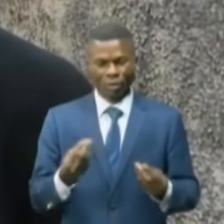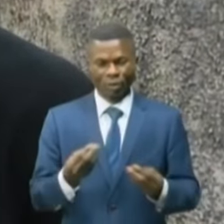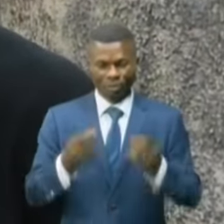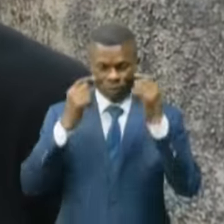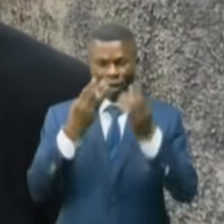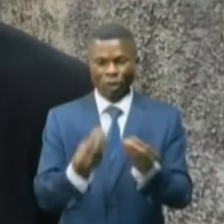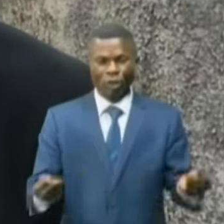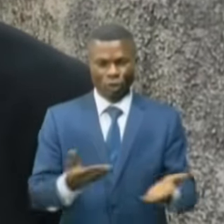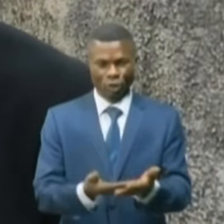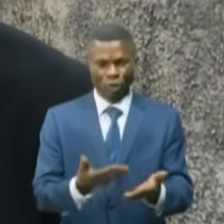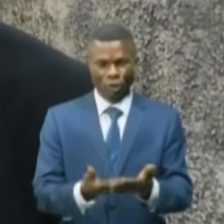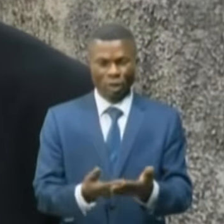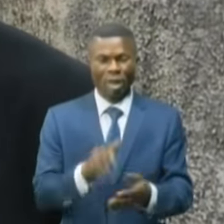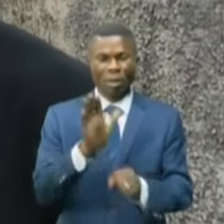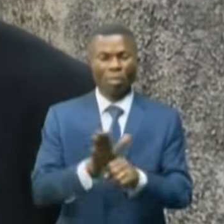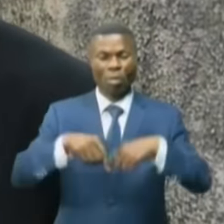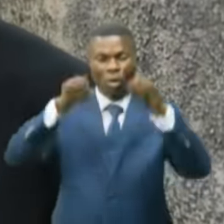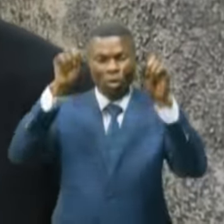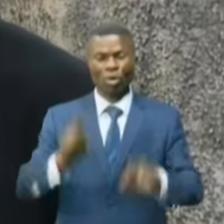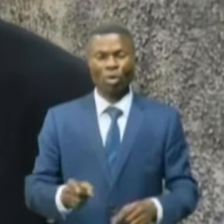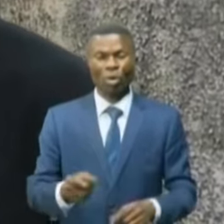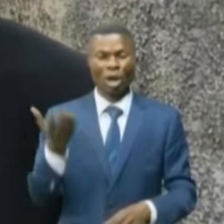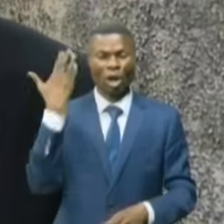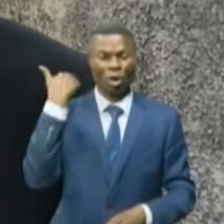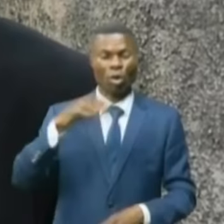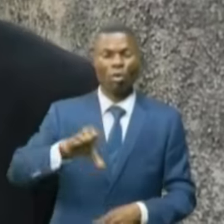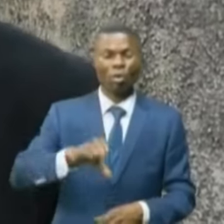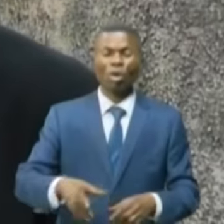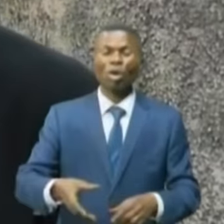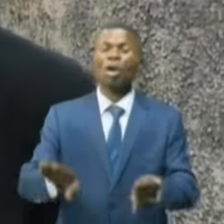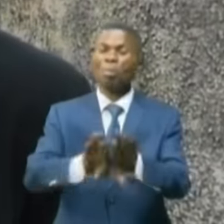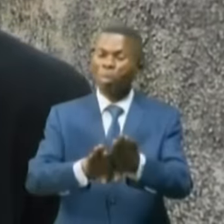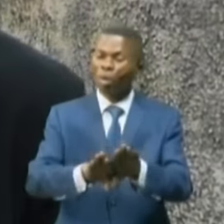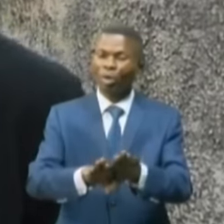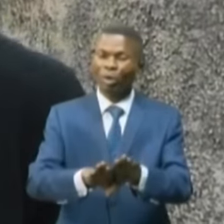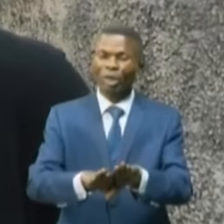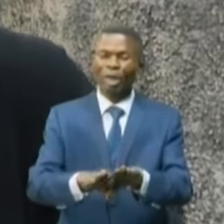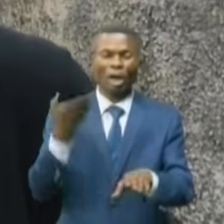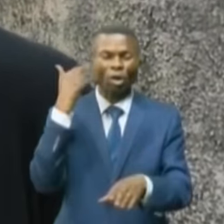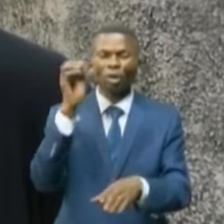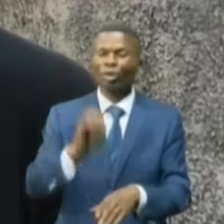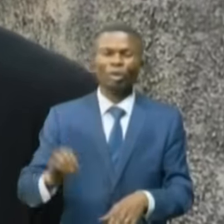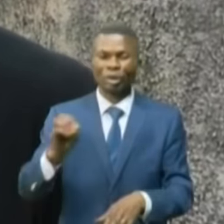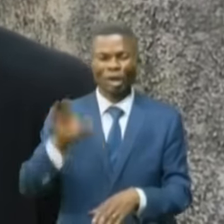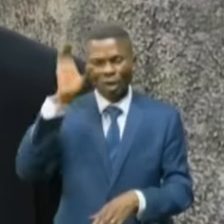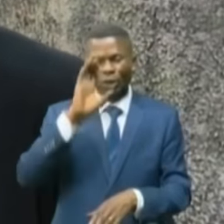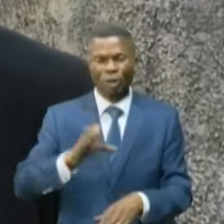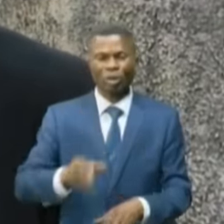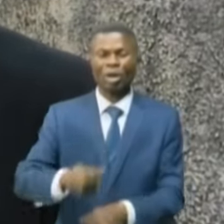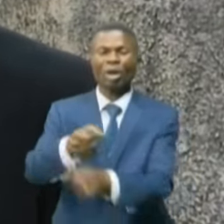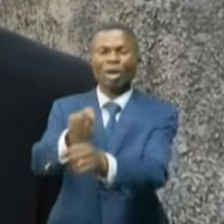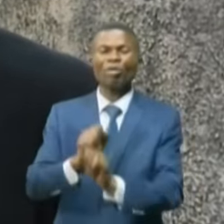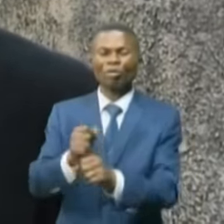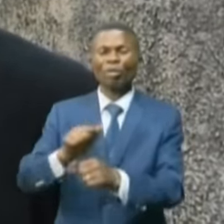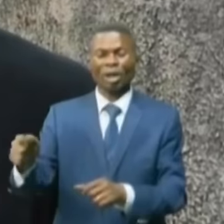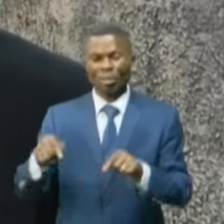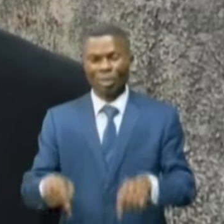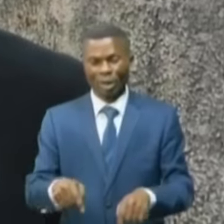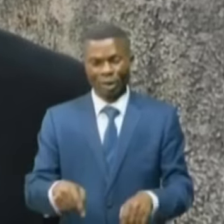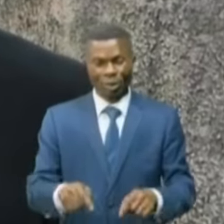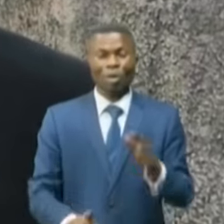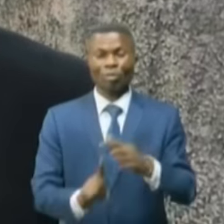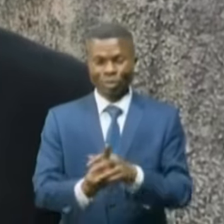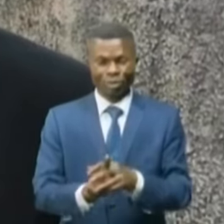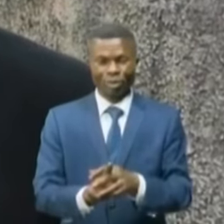résultat, parce que ça fait plusieurs années que nous avons vécu sans eau potable dans les robinets, il fallait chercher les forages et autres. Et aujourd'hui,